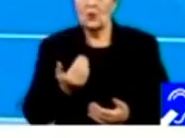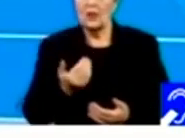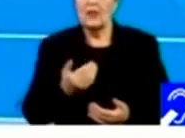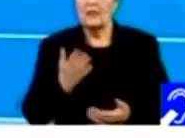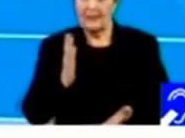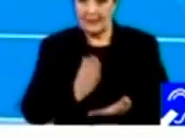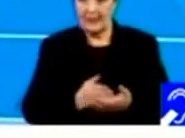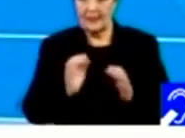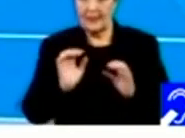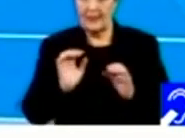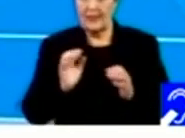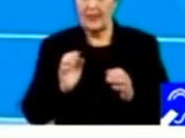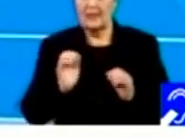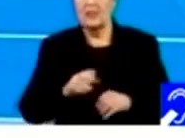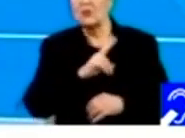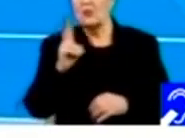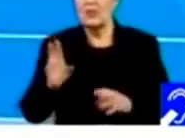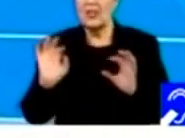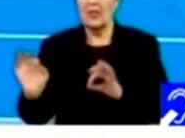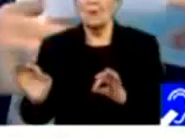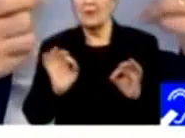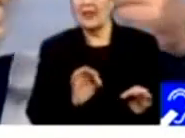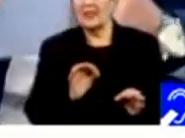să stabilim cine are dreptate și cine nu.